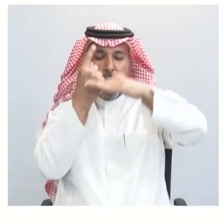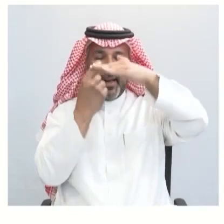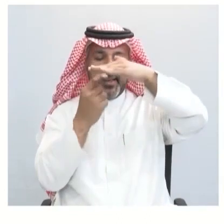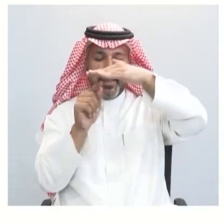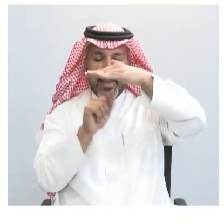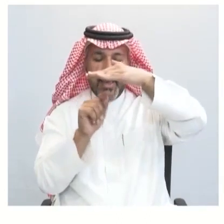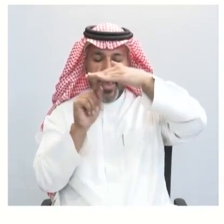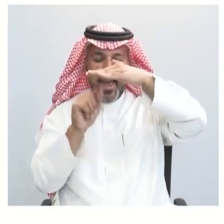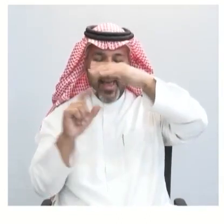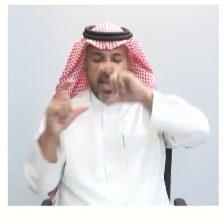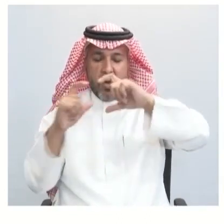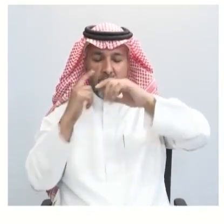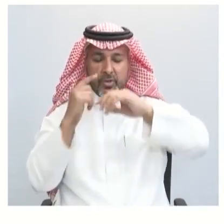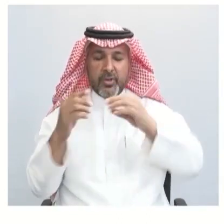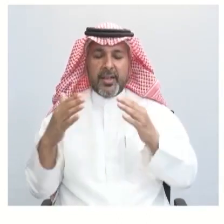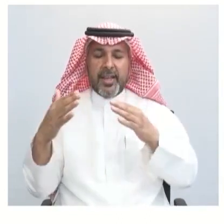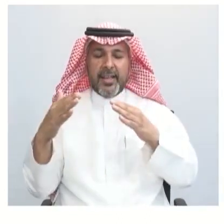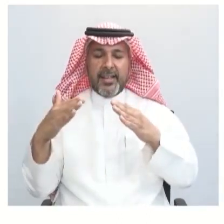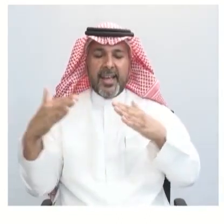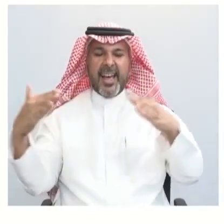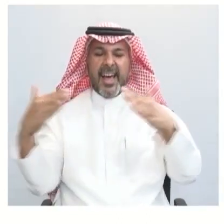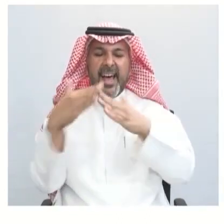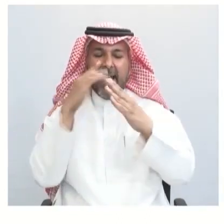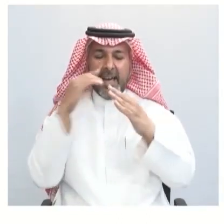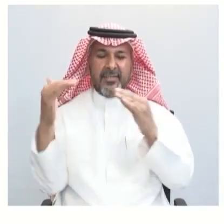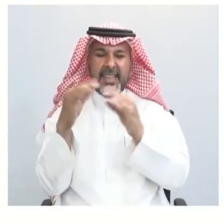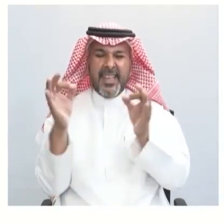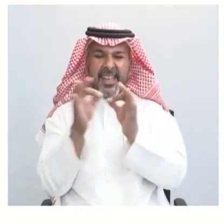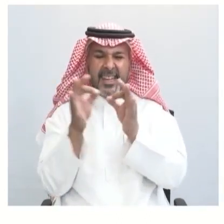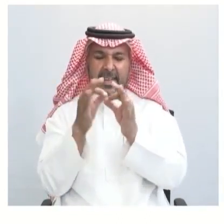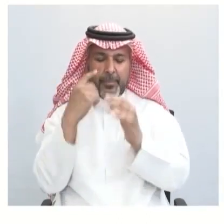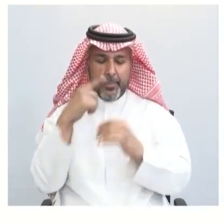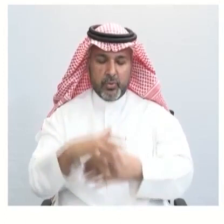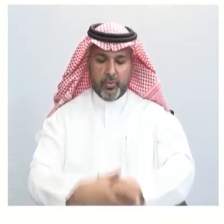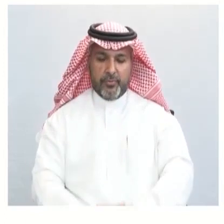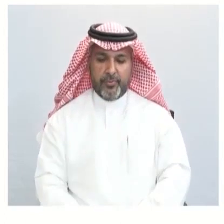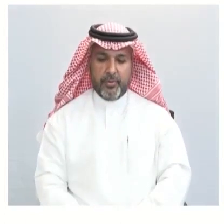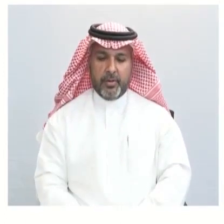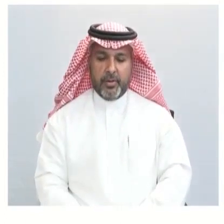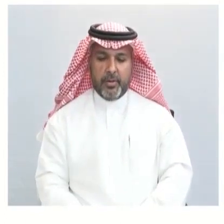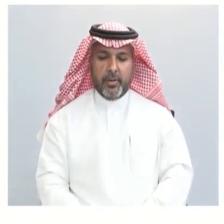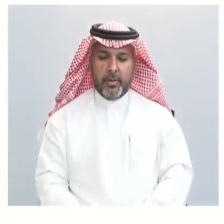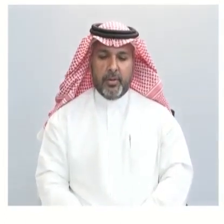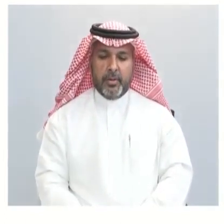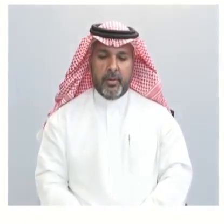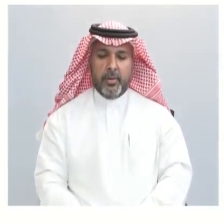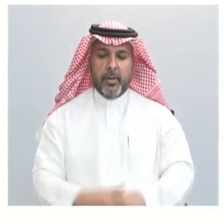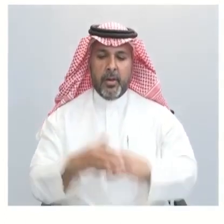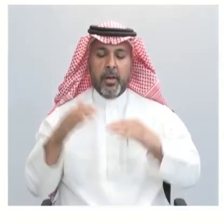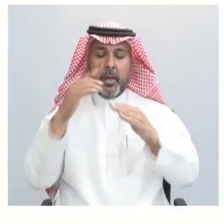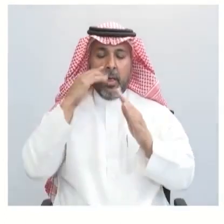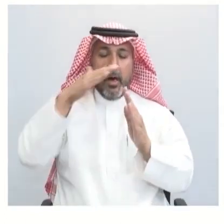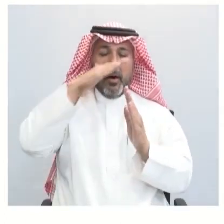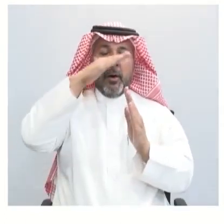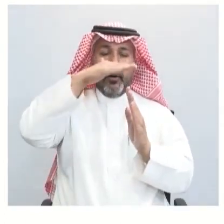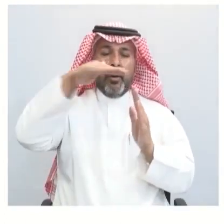خط تقارب راسي عند القيمه المستثناه من مجالها وخط تقارب افقي يبين سلوك